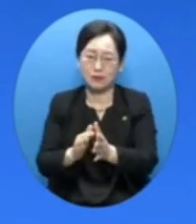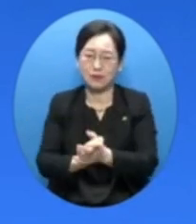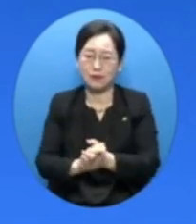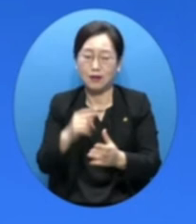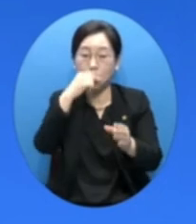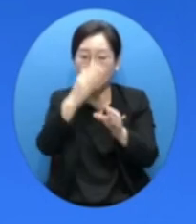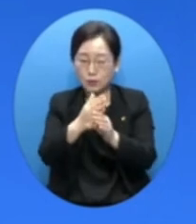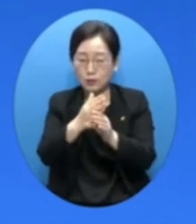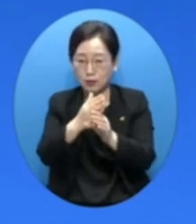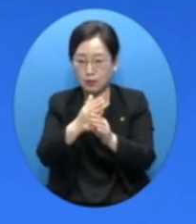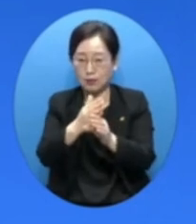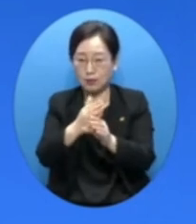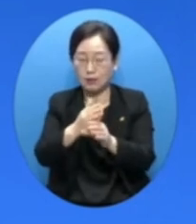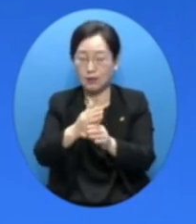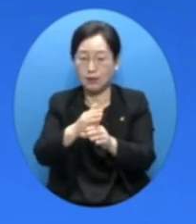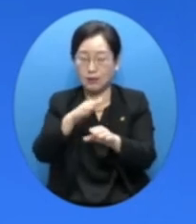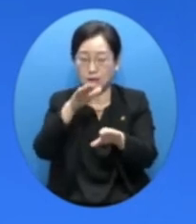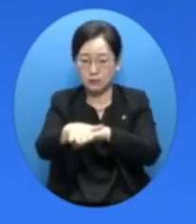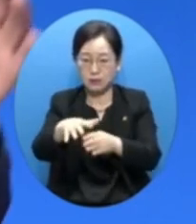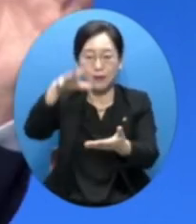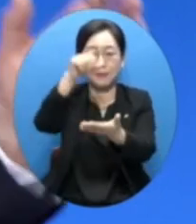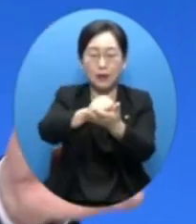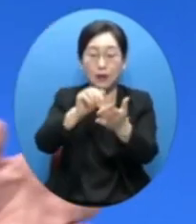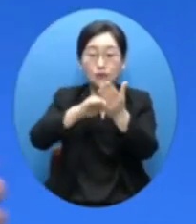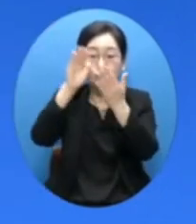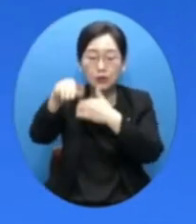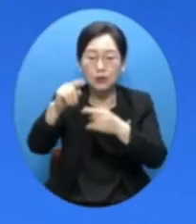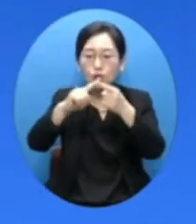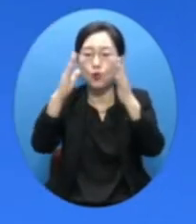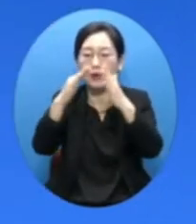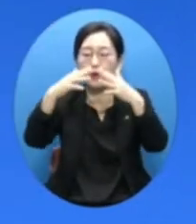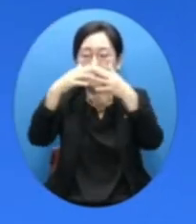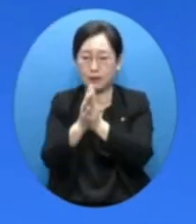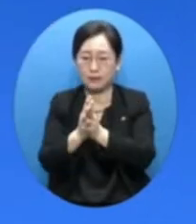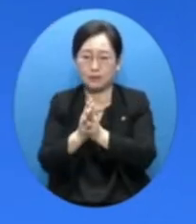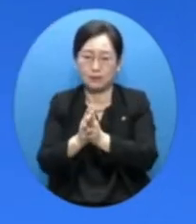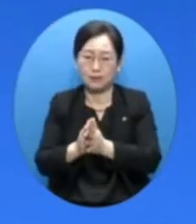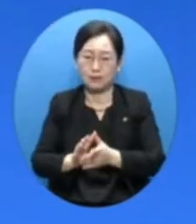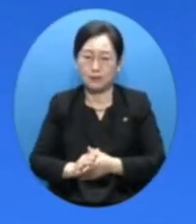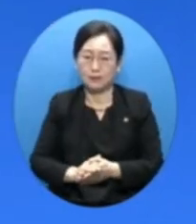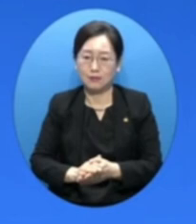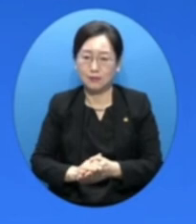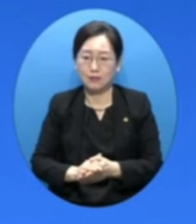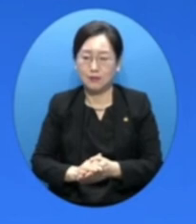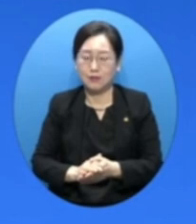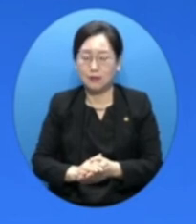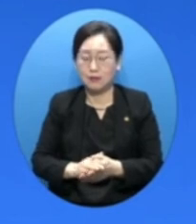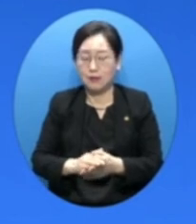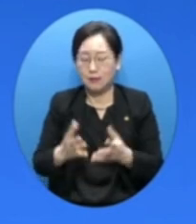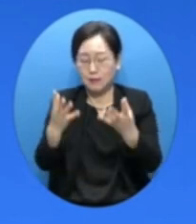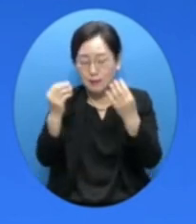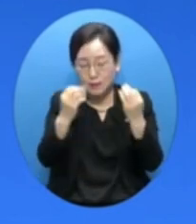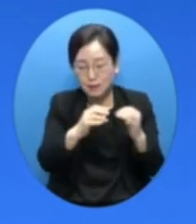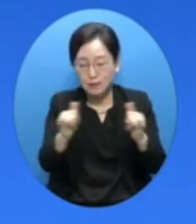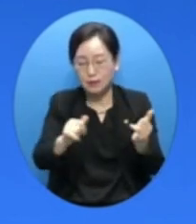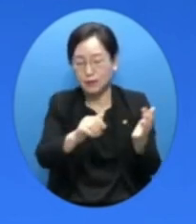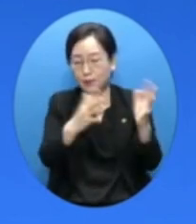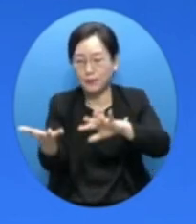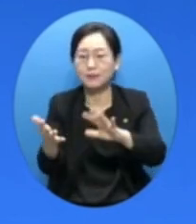공산화가 난 다음 모든 교회가 파괴되고 많은 사람들이